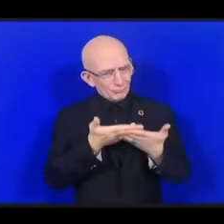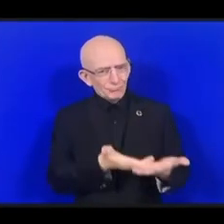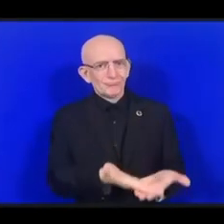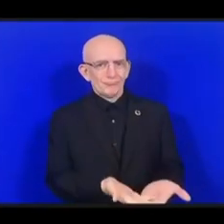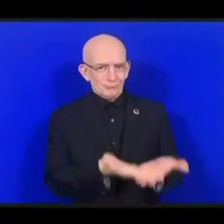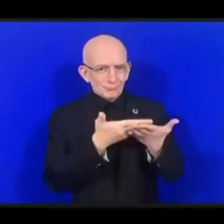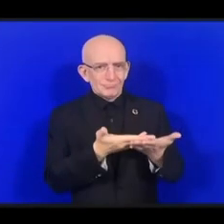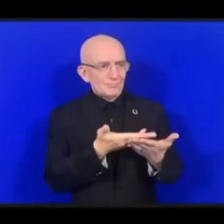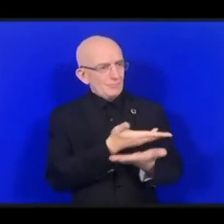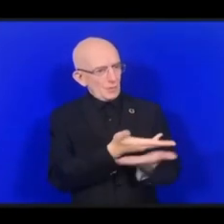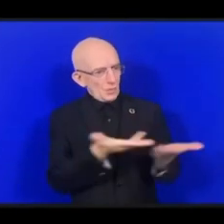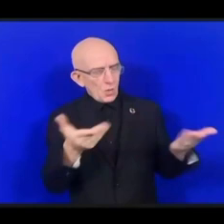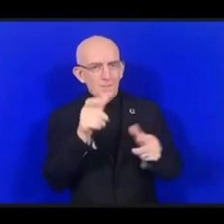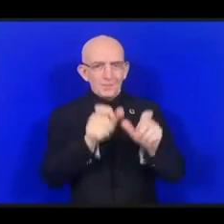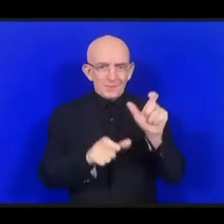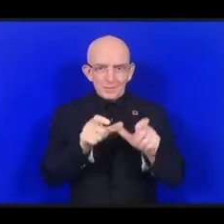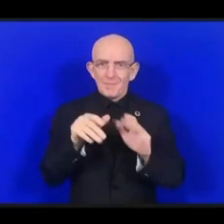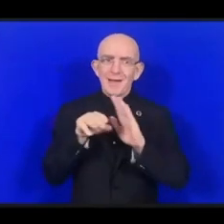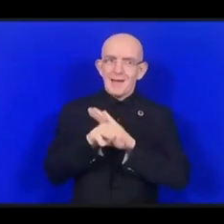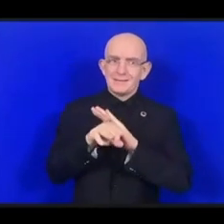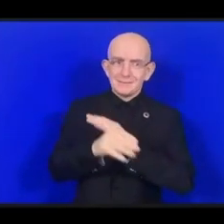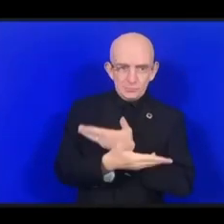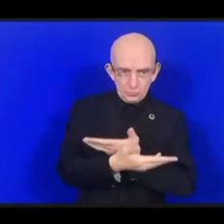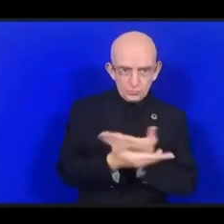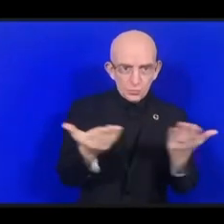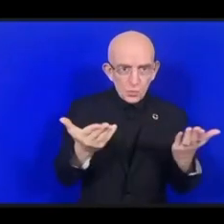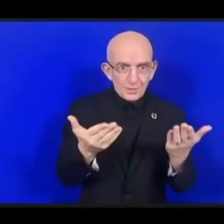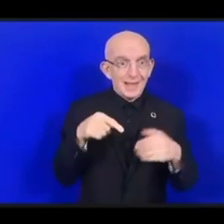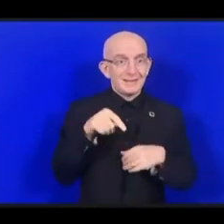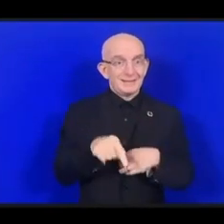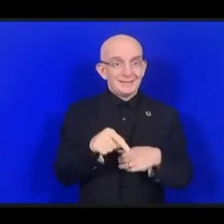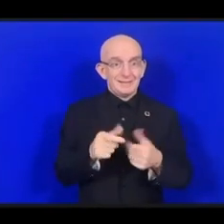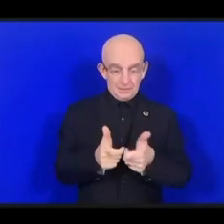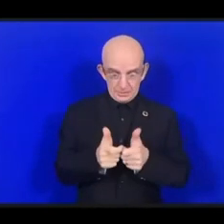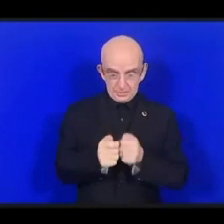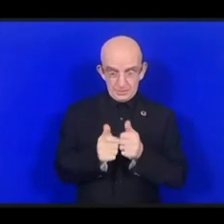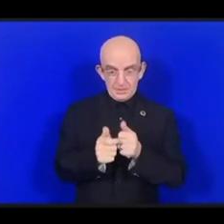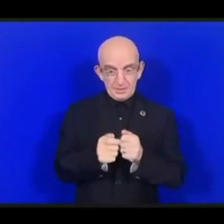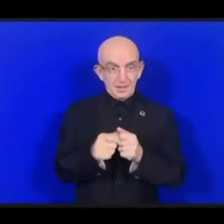راكوتن موبايل فاننا نناصر